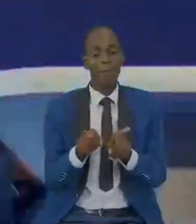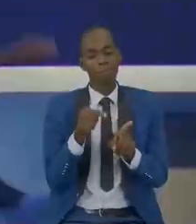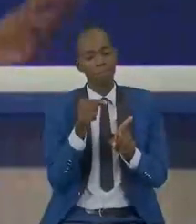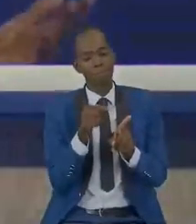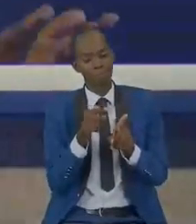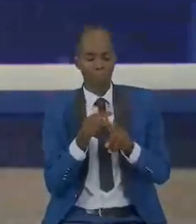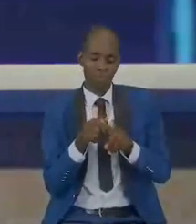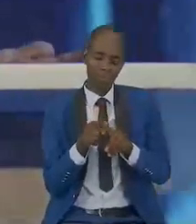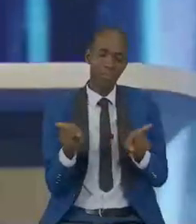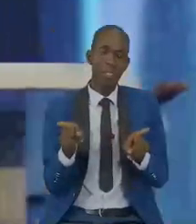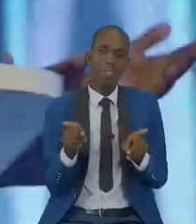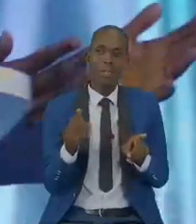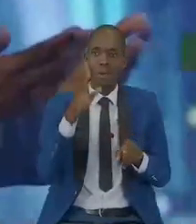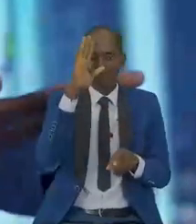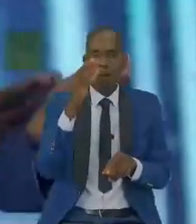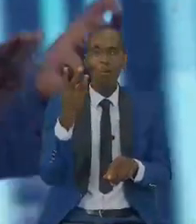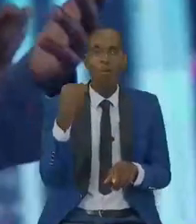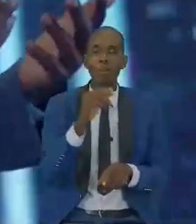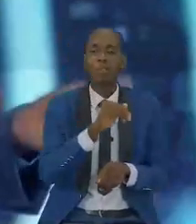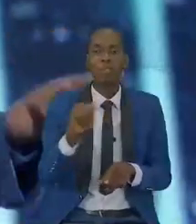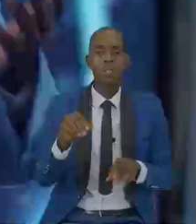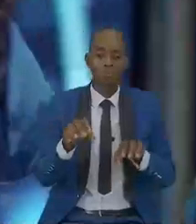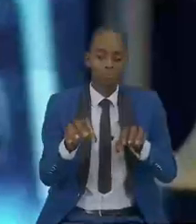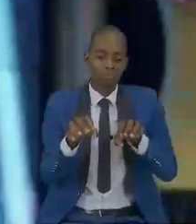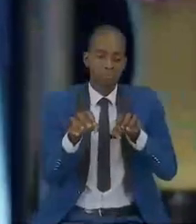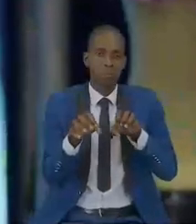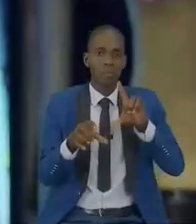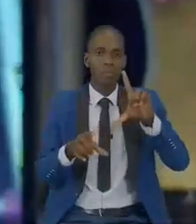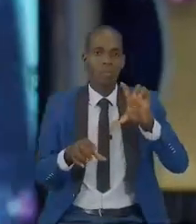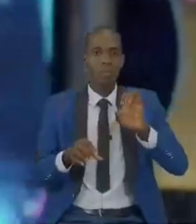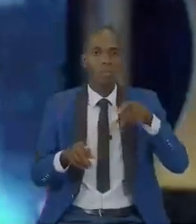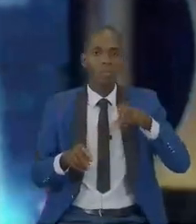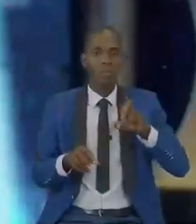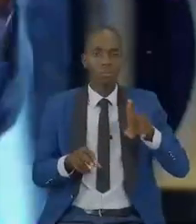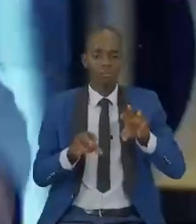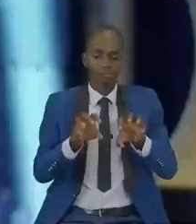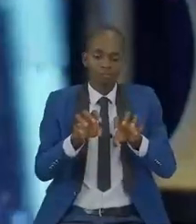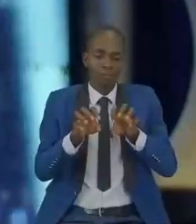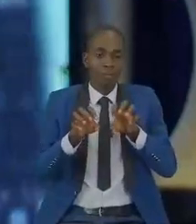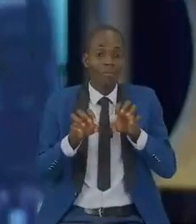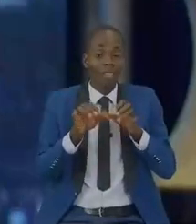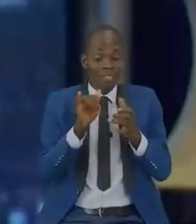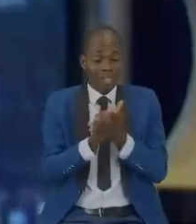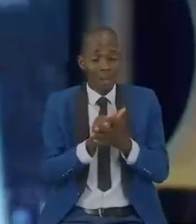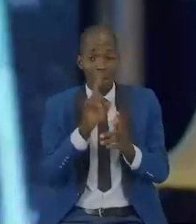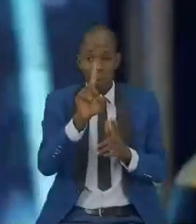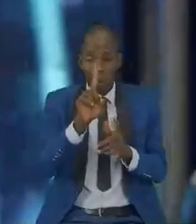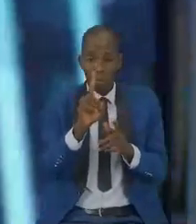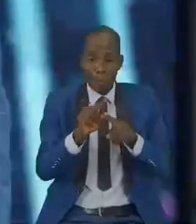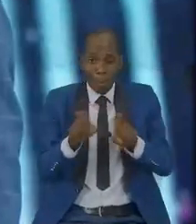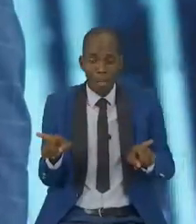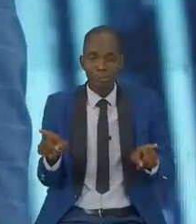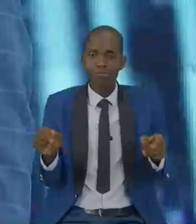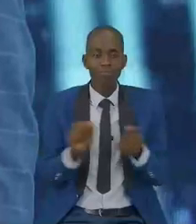Syriens. Regardez tous ces qualificatifs. Mais cet homme fort et vaillant était